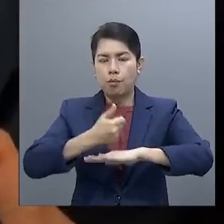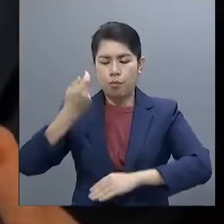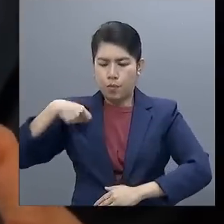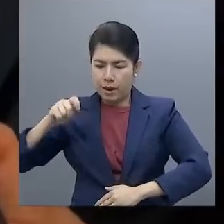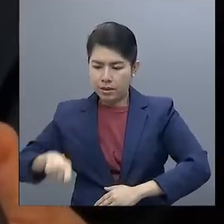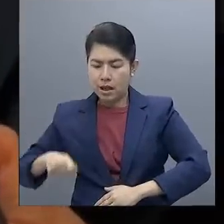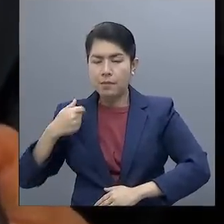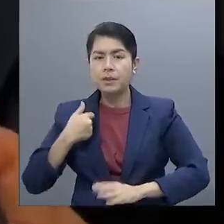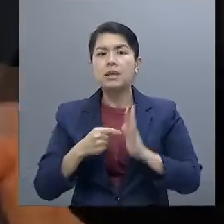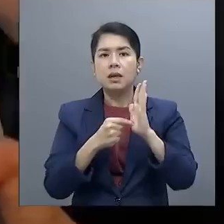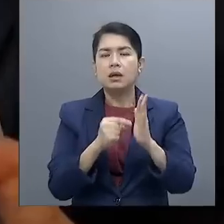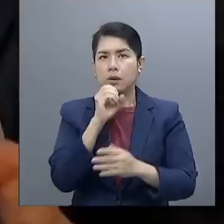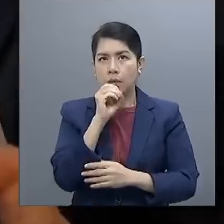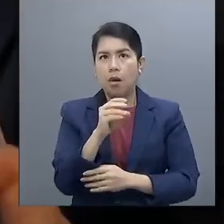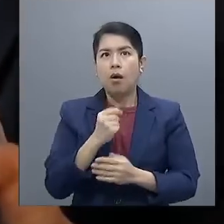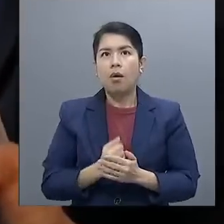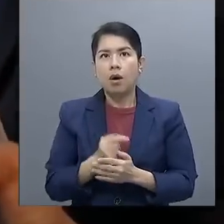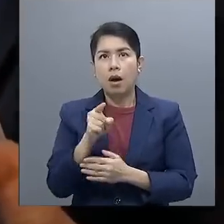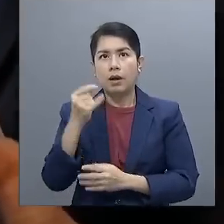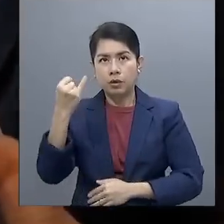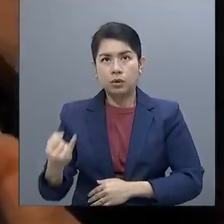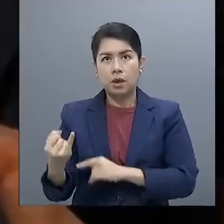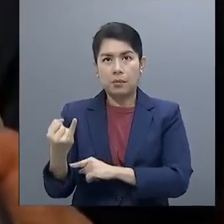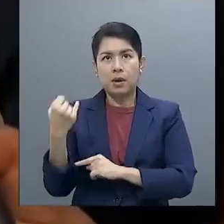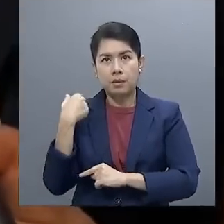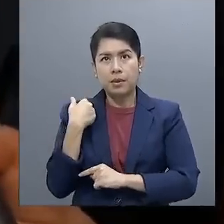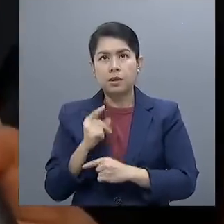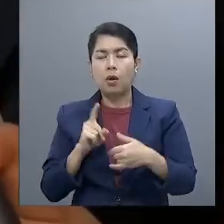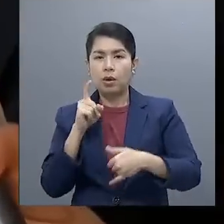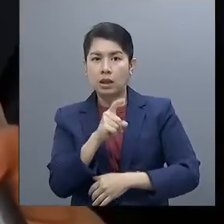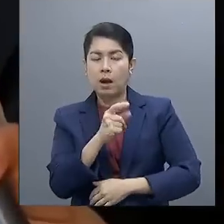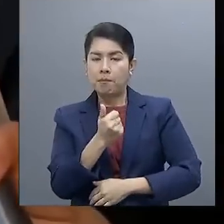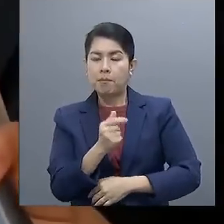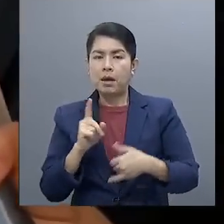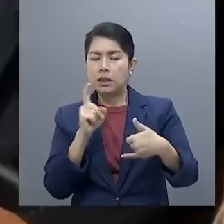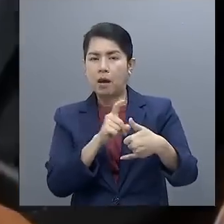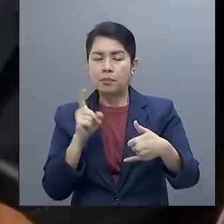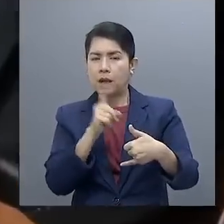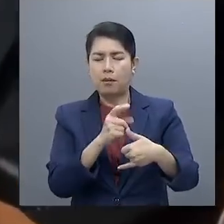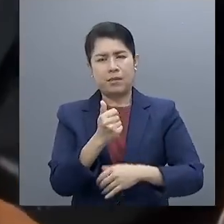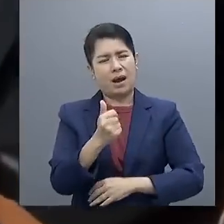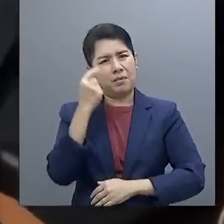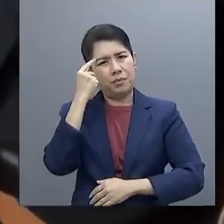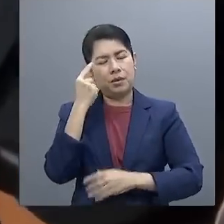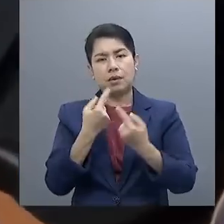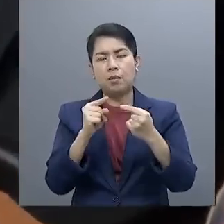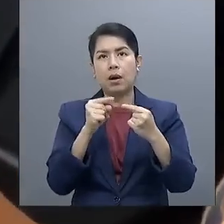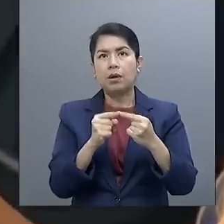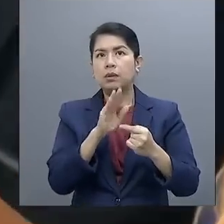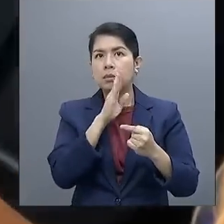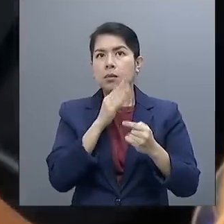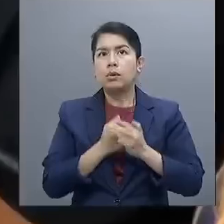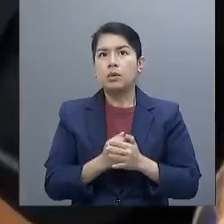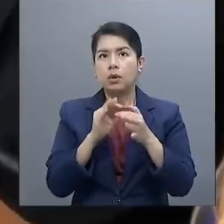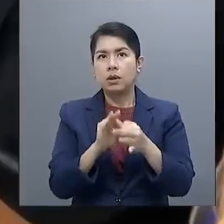าให้ตัวจำเลยเนี่ยสามารถถามค้านนะคะสามารถถามค้านพยานได้เองการสืบพยานหรือว่าการถาม